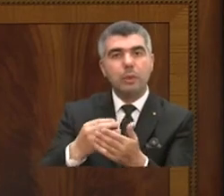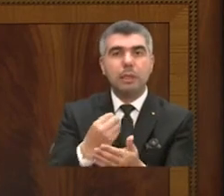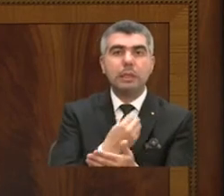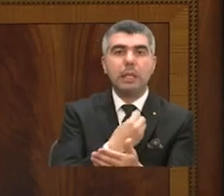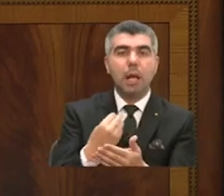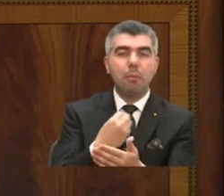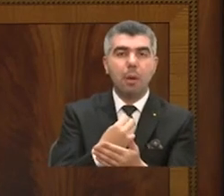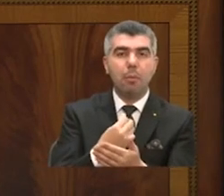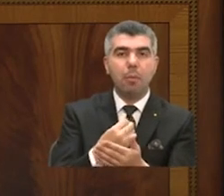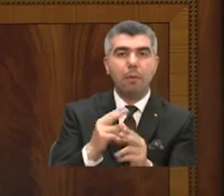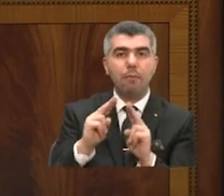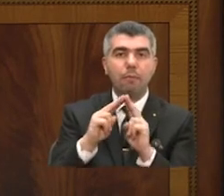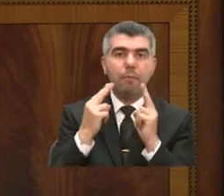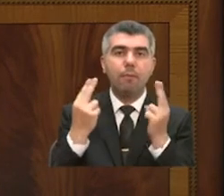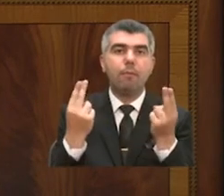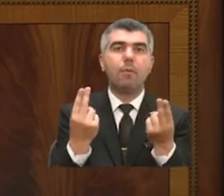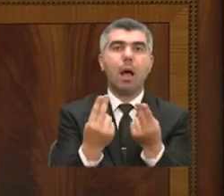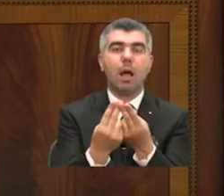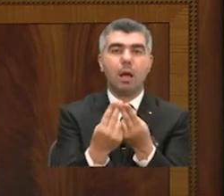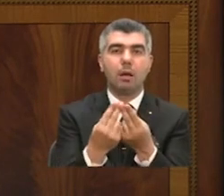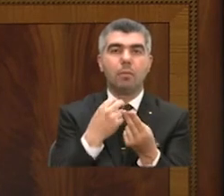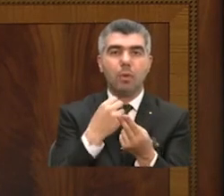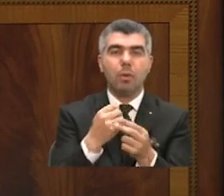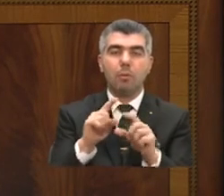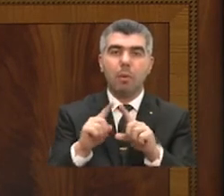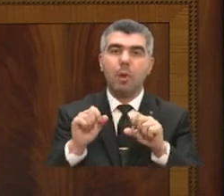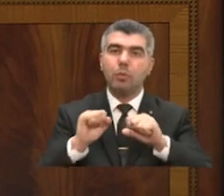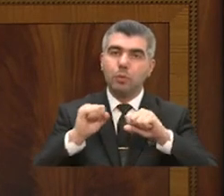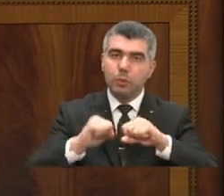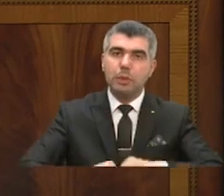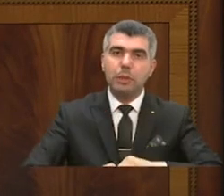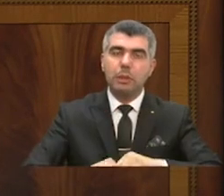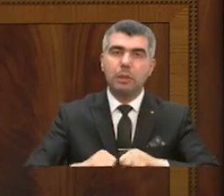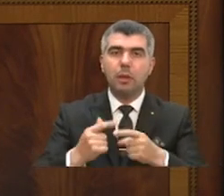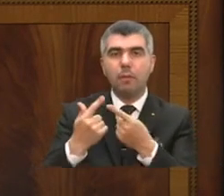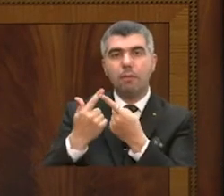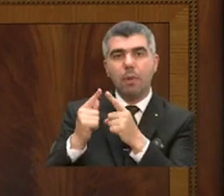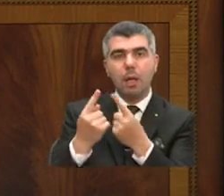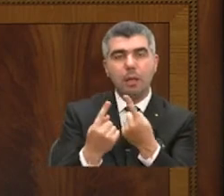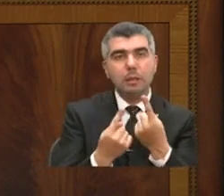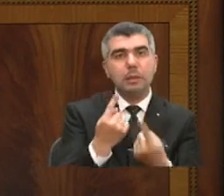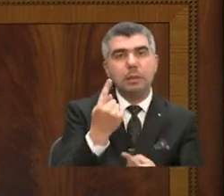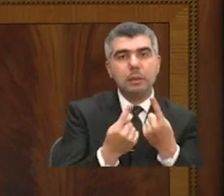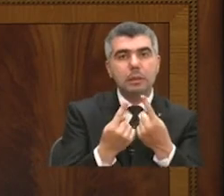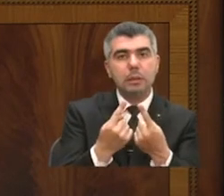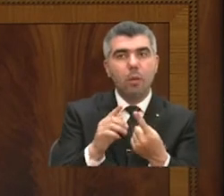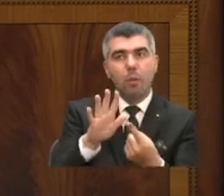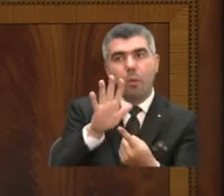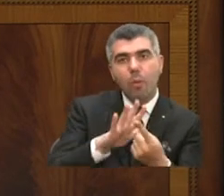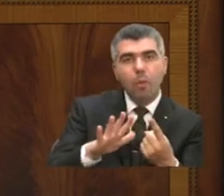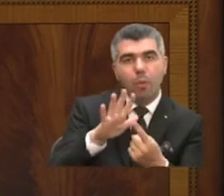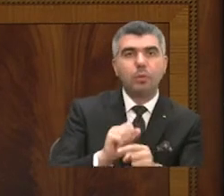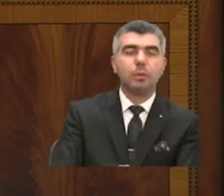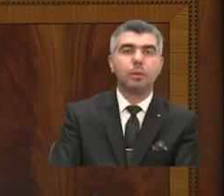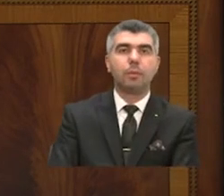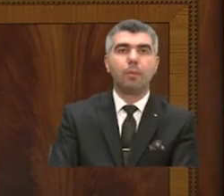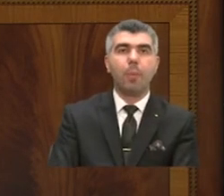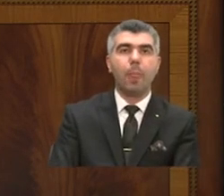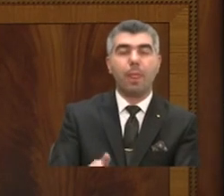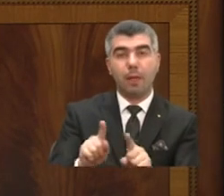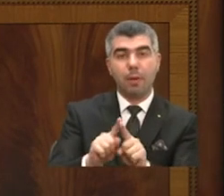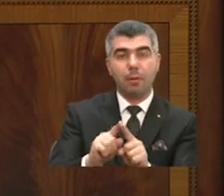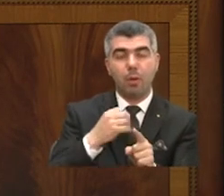العالمية للصحة كحد أدنى للاستجابة للحاجيات الصحية للساكنة، وبلوغ الأهداف